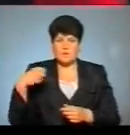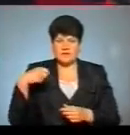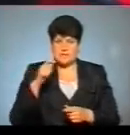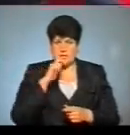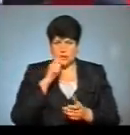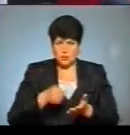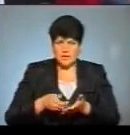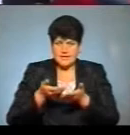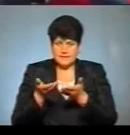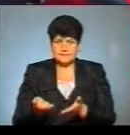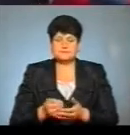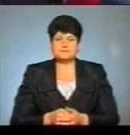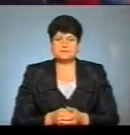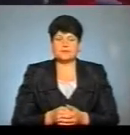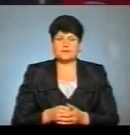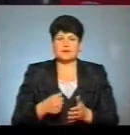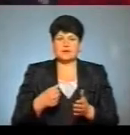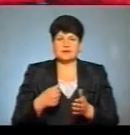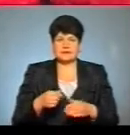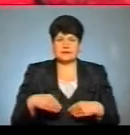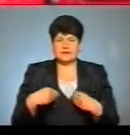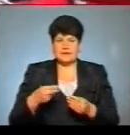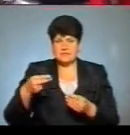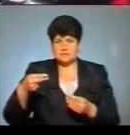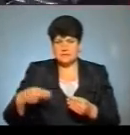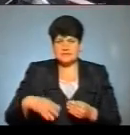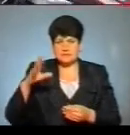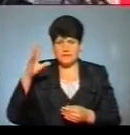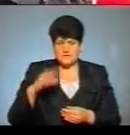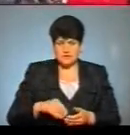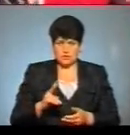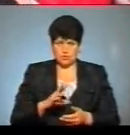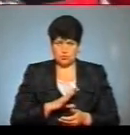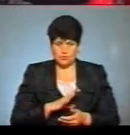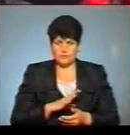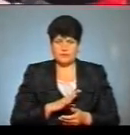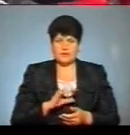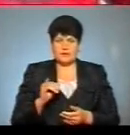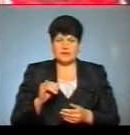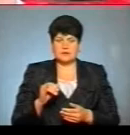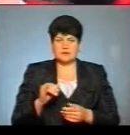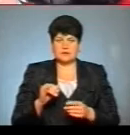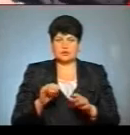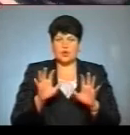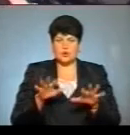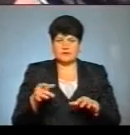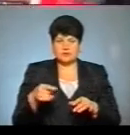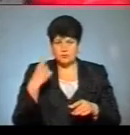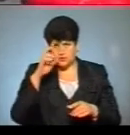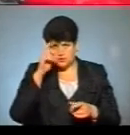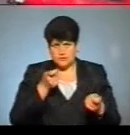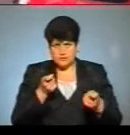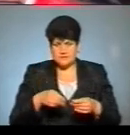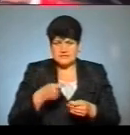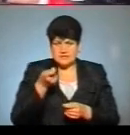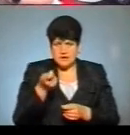України. До президента ми дали з підписами всіх, хто був. Добре. І до голови Тернопільської адміністрації,